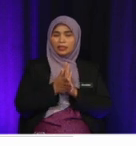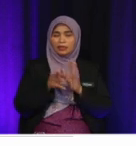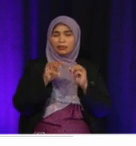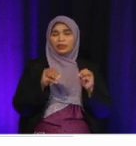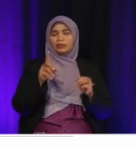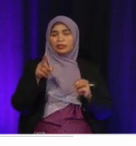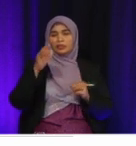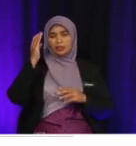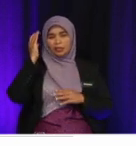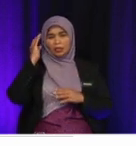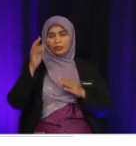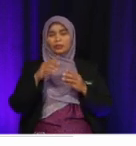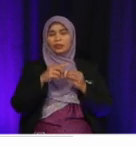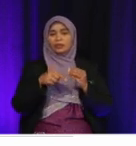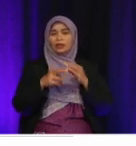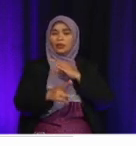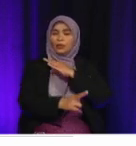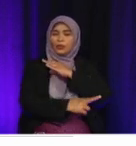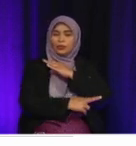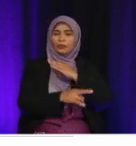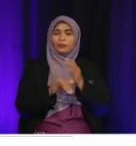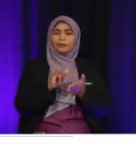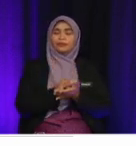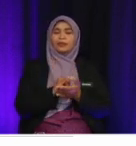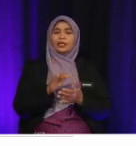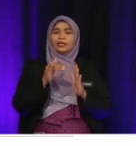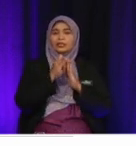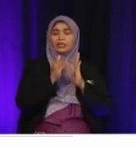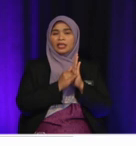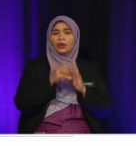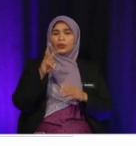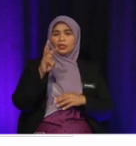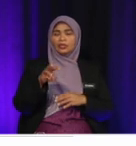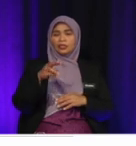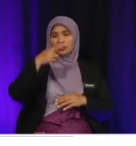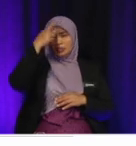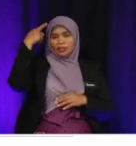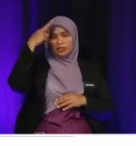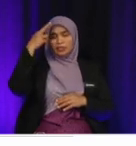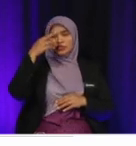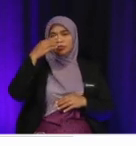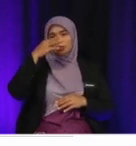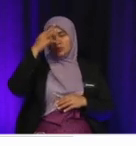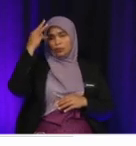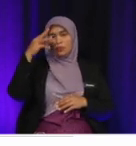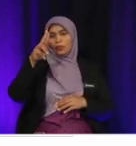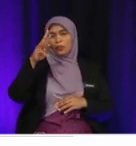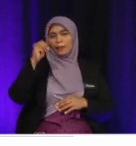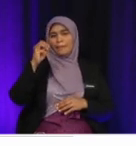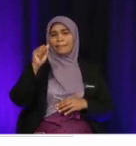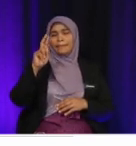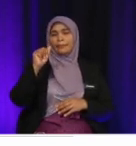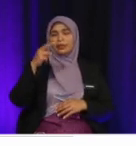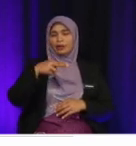kuasai Begitu juga dengan syarat wajib ini fokus kepada Haji dan umrah rukun rukun juga fokus